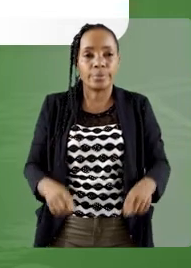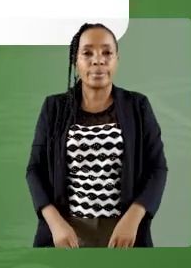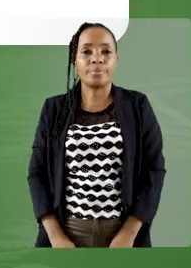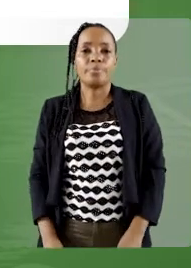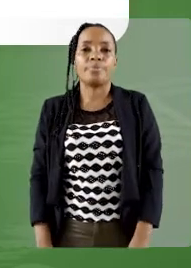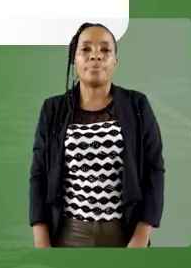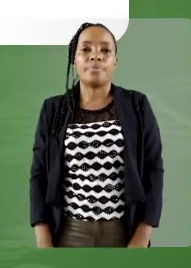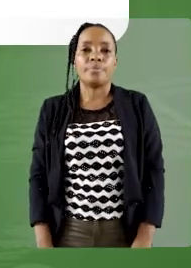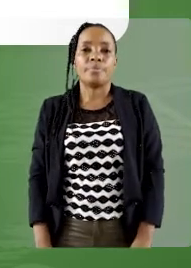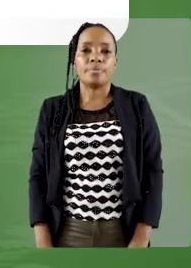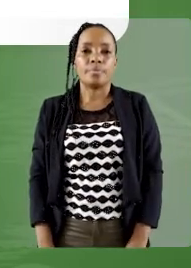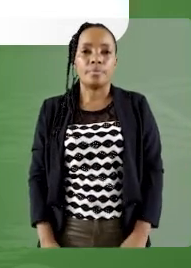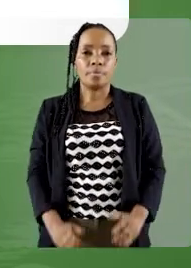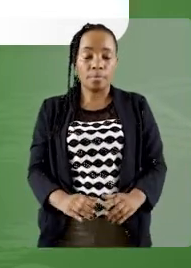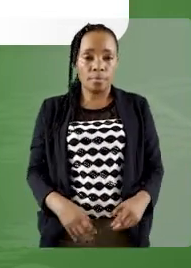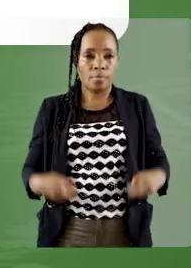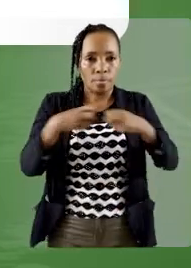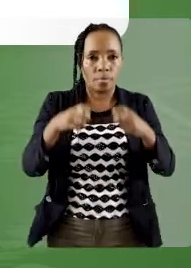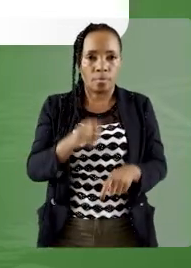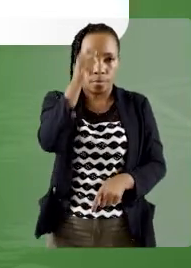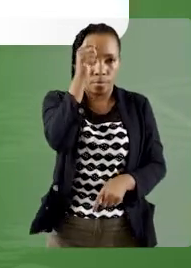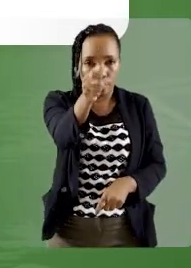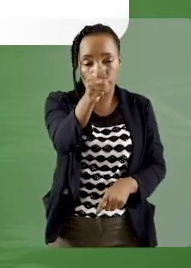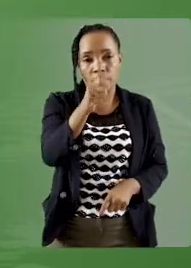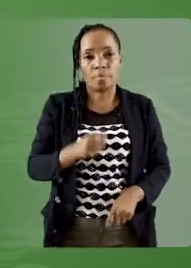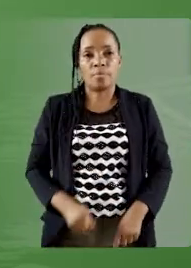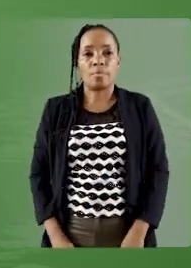court-circuit. Le disjoncteur.